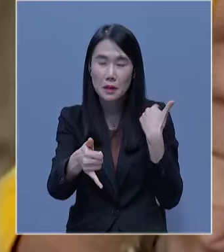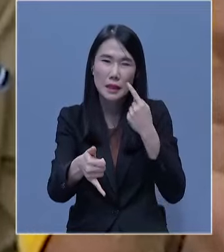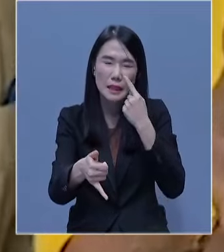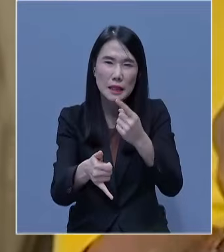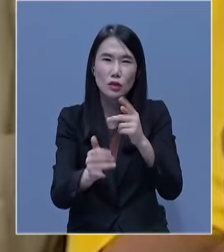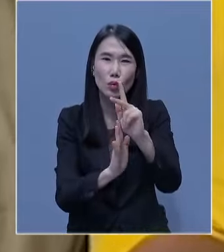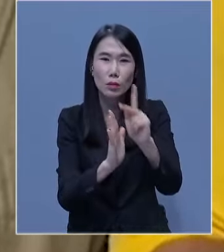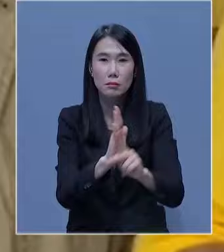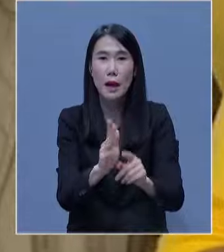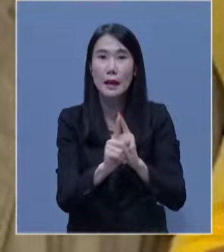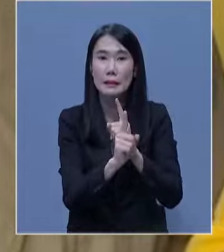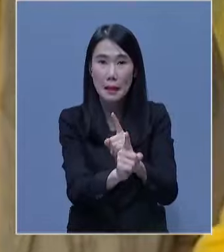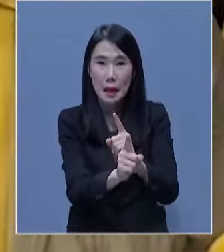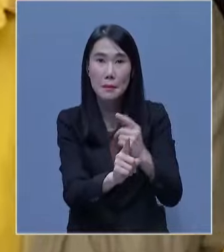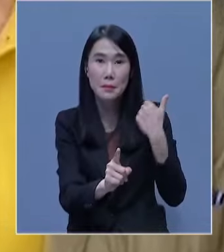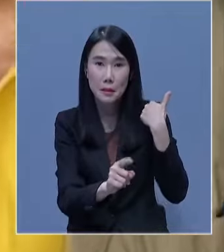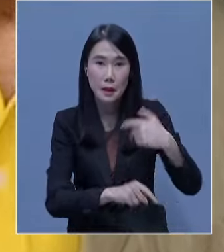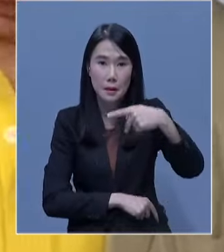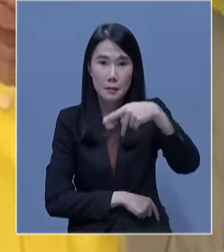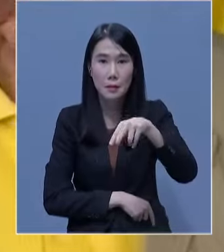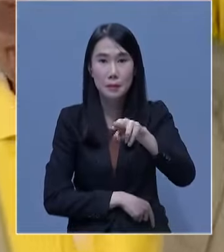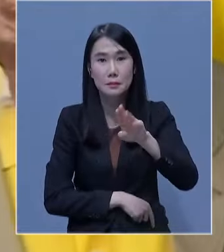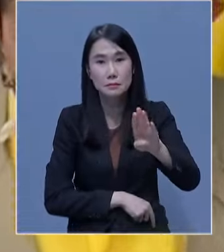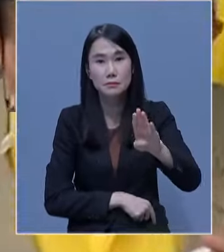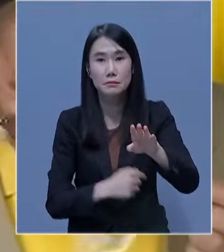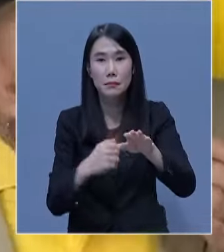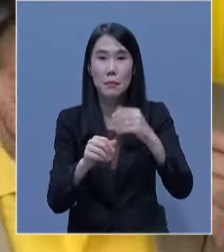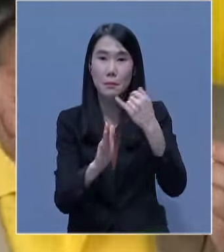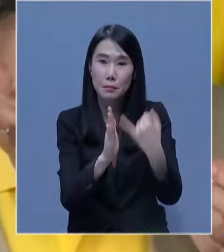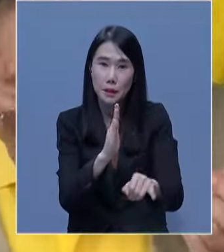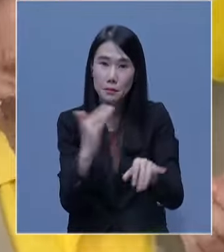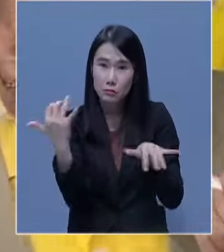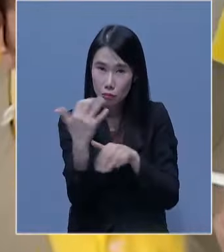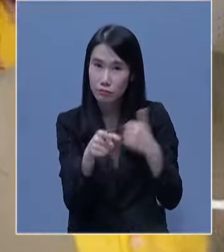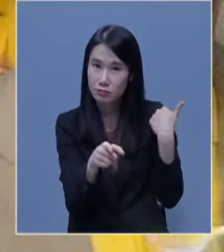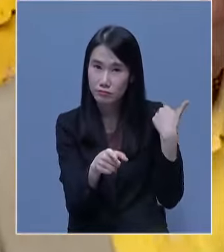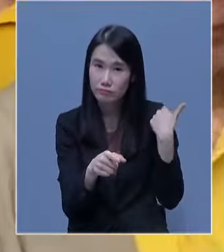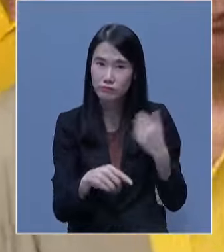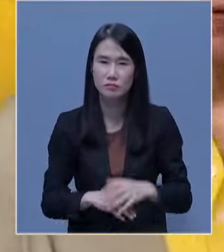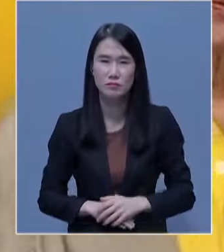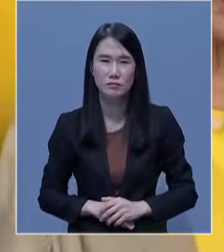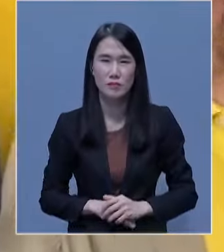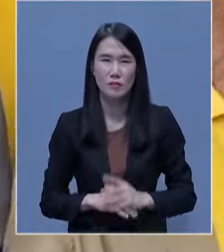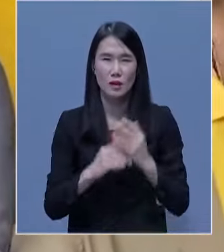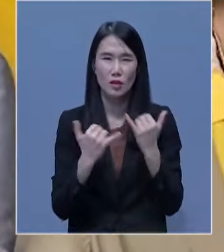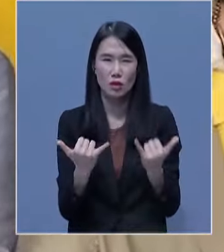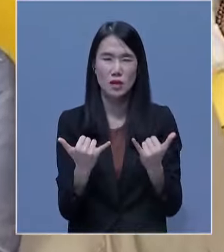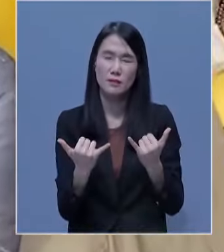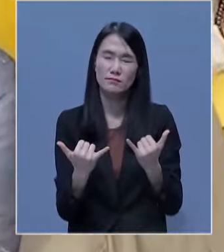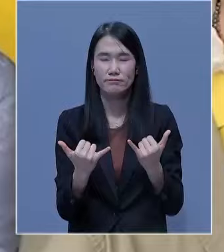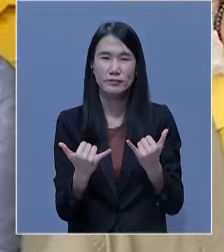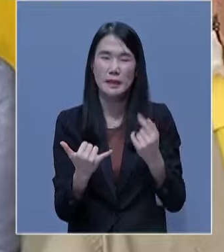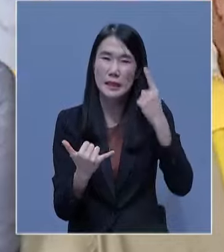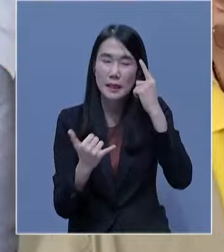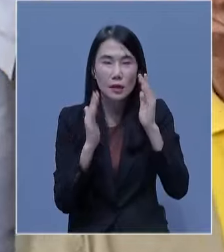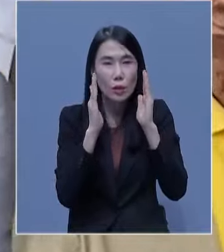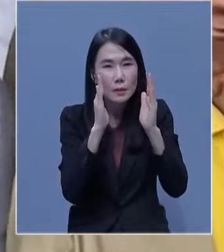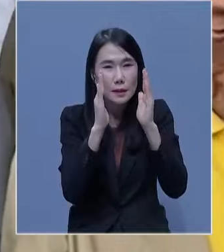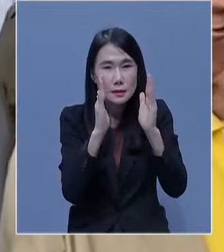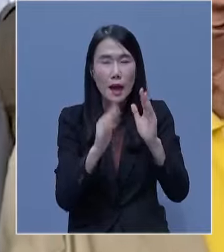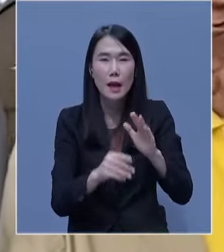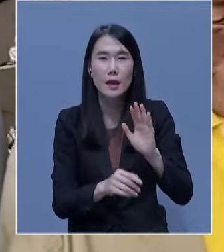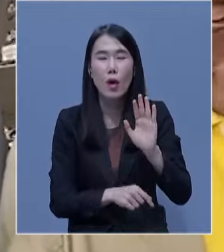คดีความไหมพรบคอมพิวเตอร ์ คุณภูมิธรรมบอกว่าตอนนี้เนี่ยเชื่อว่าอาเจตนาของ